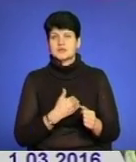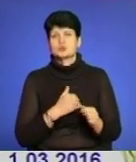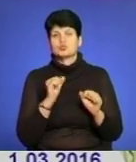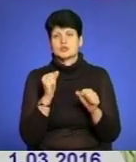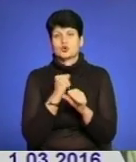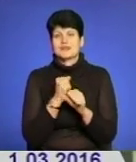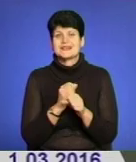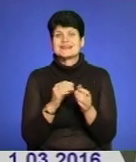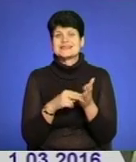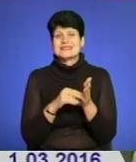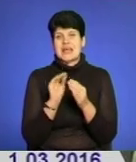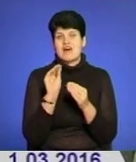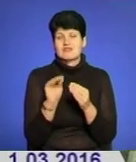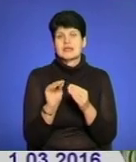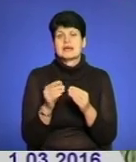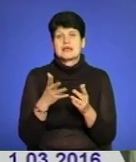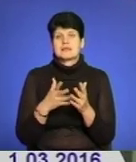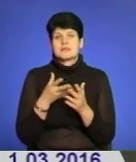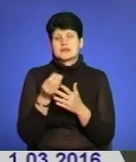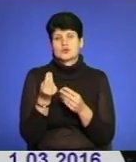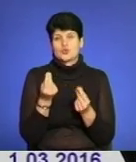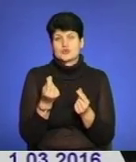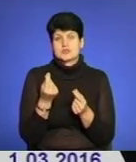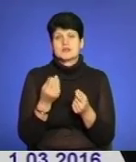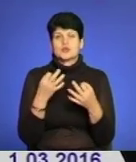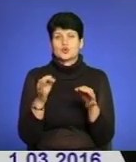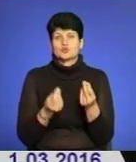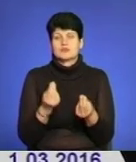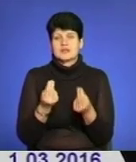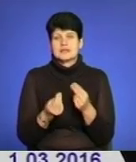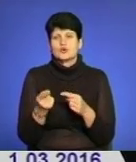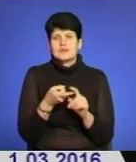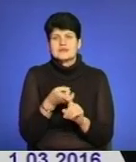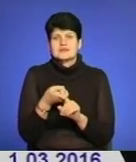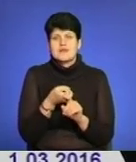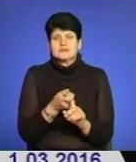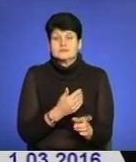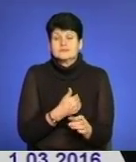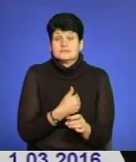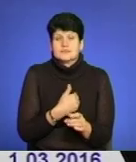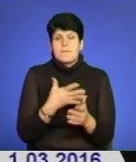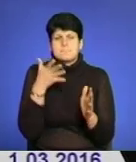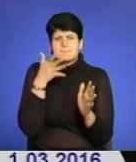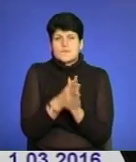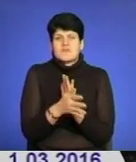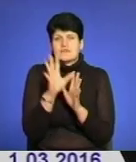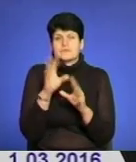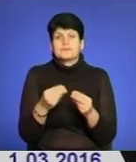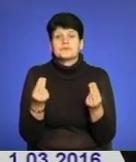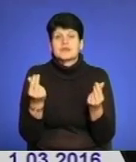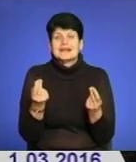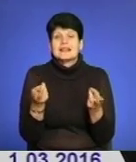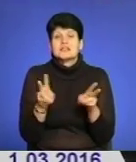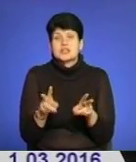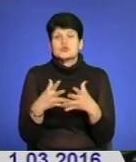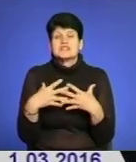ставки, сплачувати кошти та отримувати доступ до гри. Тернополяни, залежні від азарту, таким чином програвали останні гроші, залишаючи сім'ї